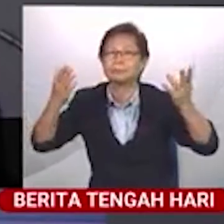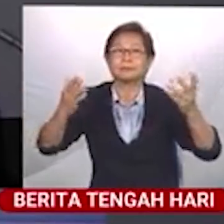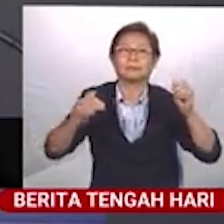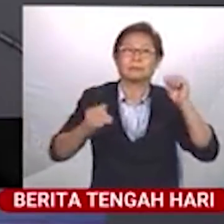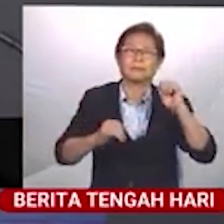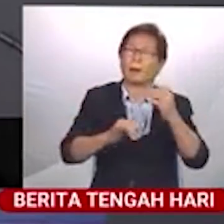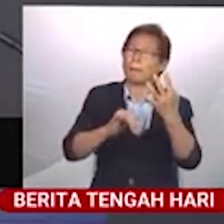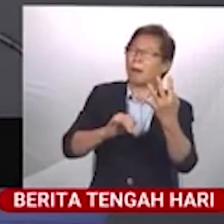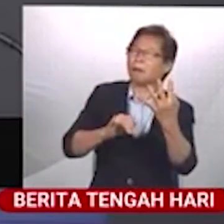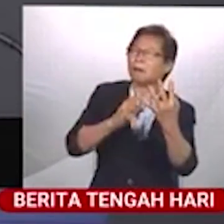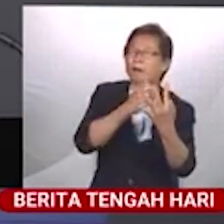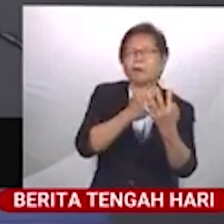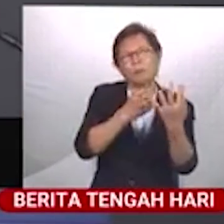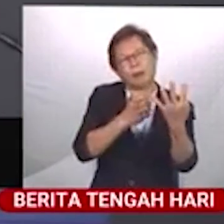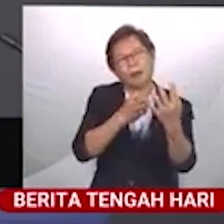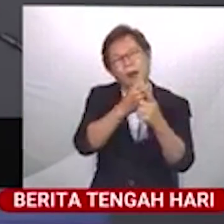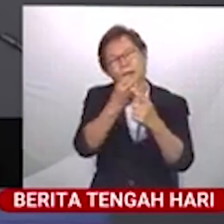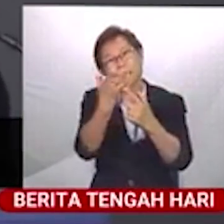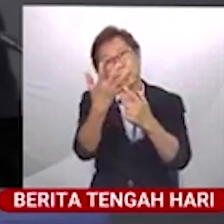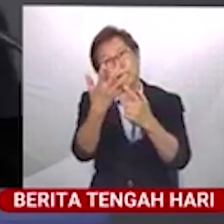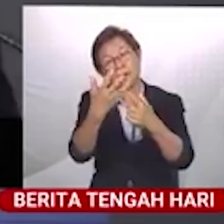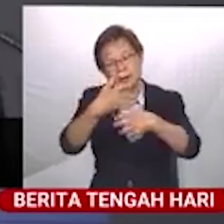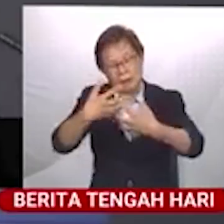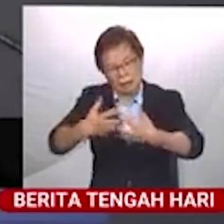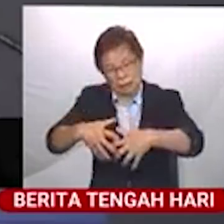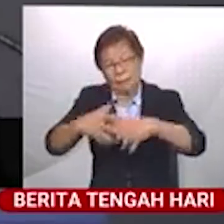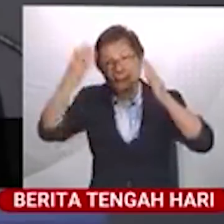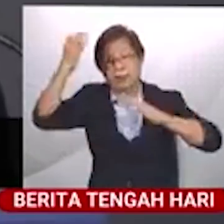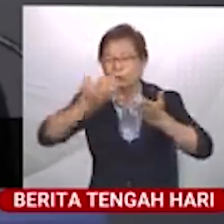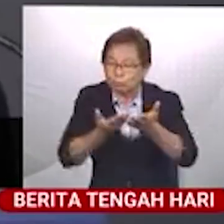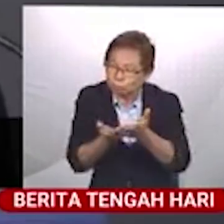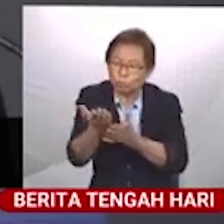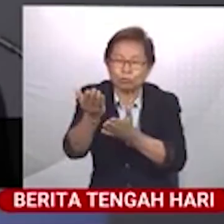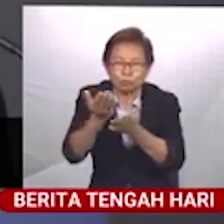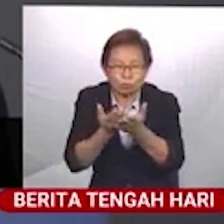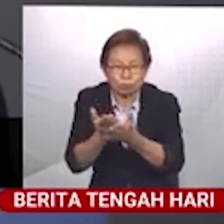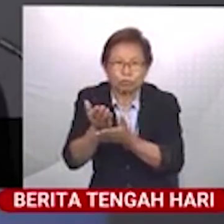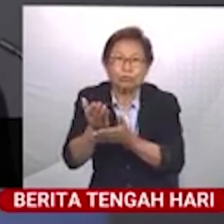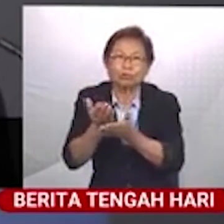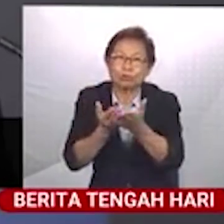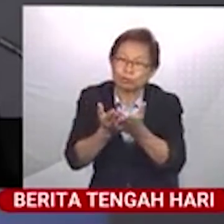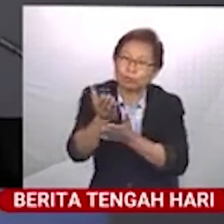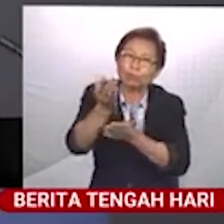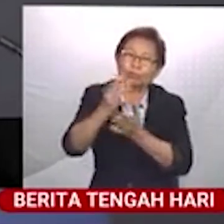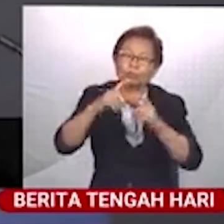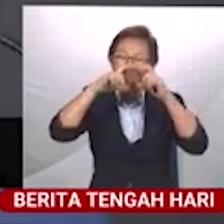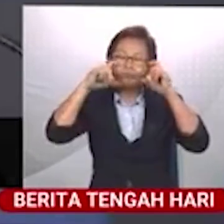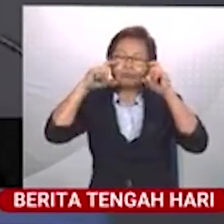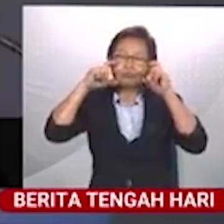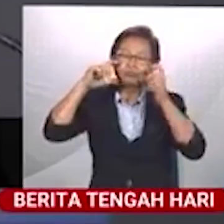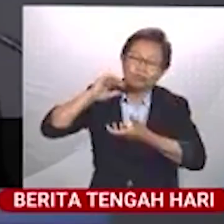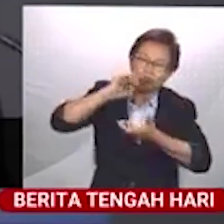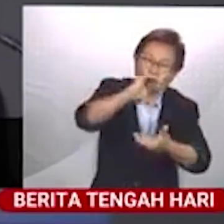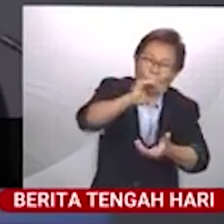saya 4 ataupun 5 pengeluar-pengeluar dalam negara terus membekalkan pengeluaran topeng secara